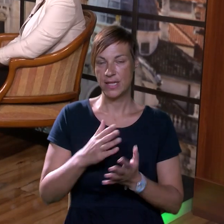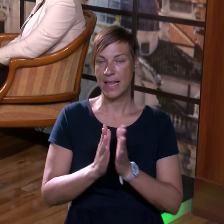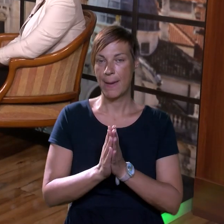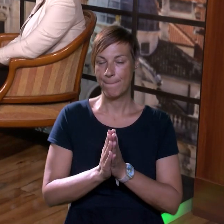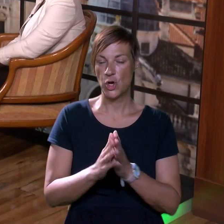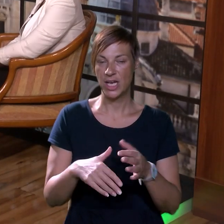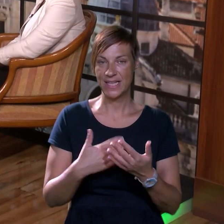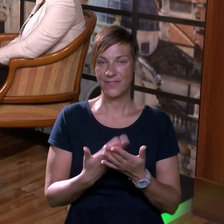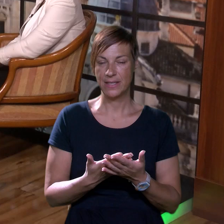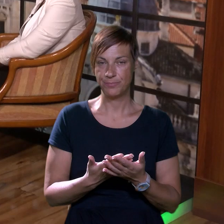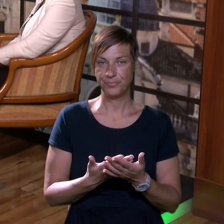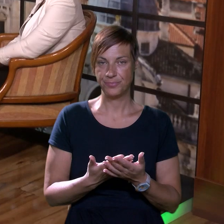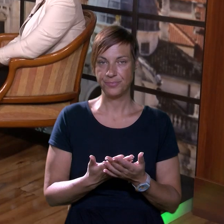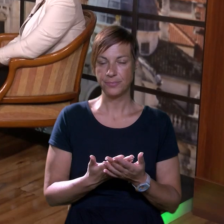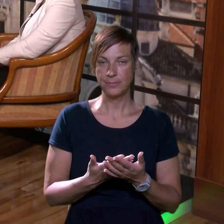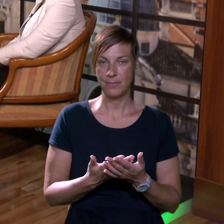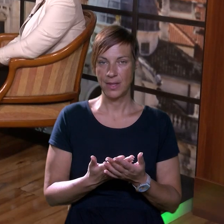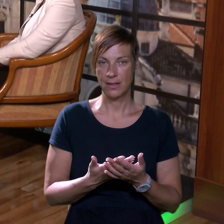njihove molitve.